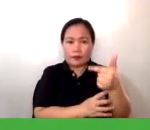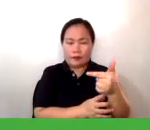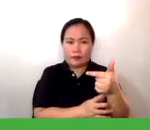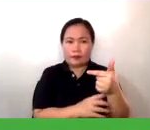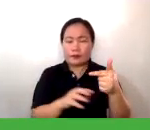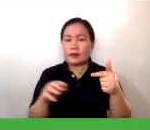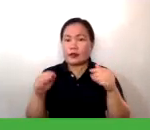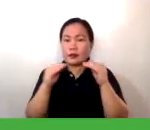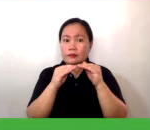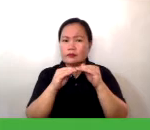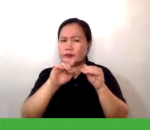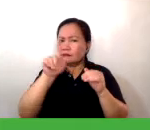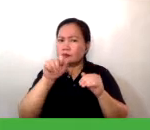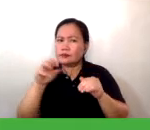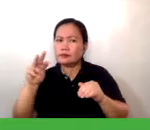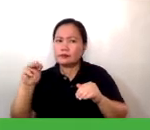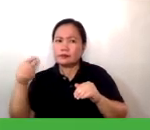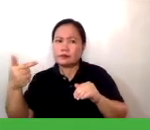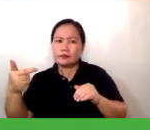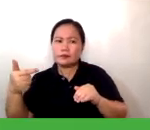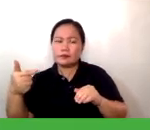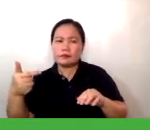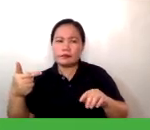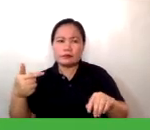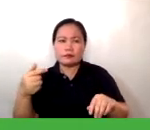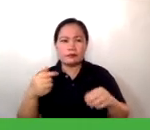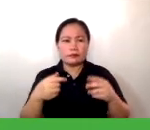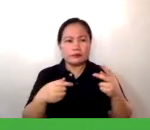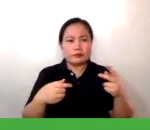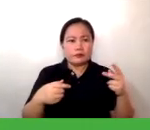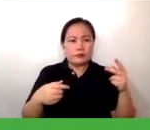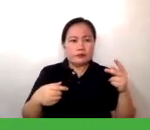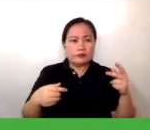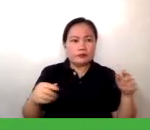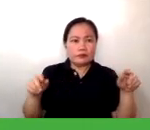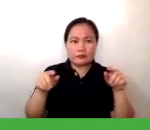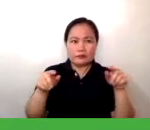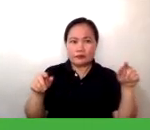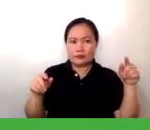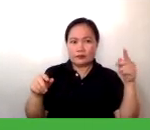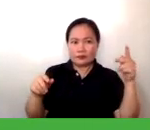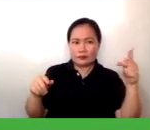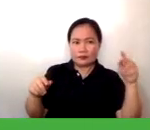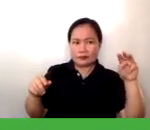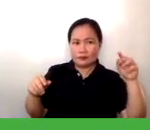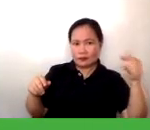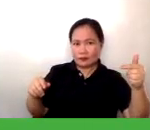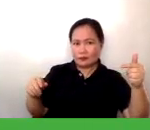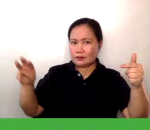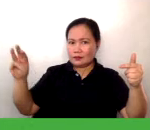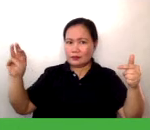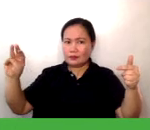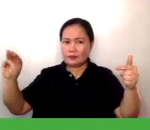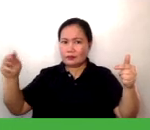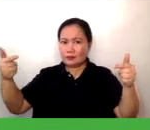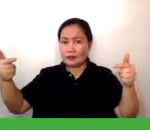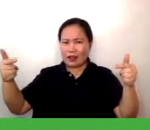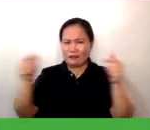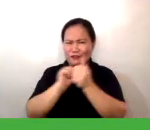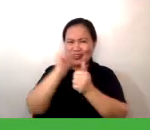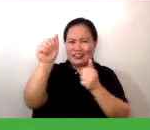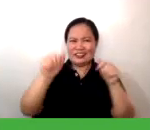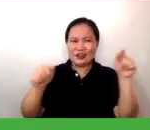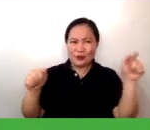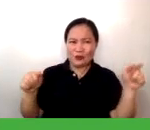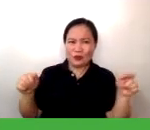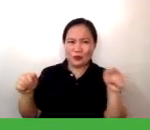to milligrams. Ito si kilograms. At ito si milligrams. Ayun, dulo-dulo. So, bilang tayo.